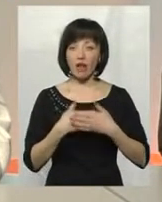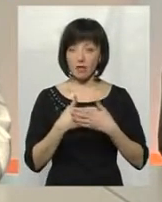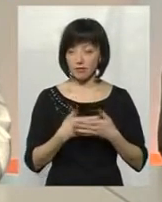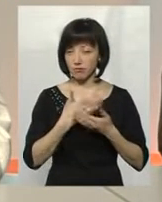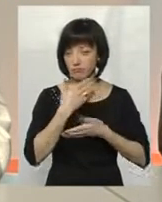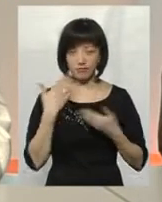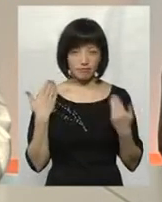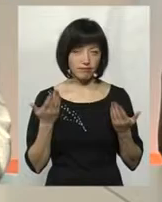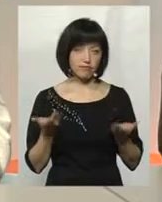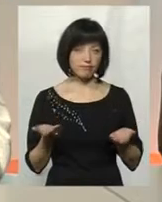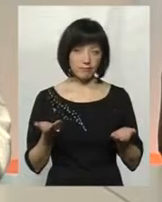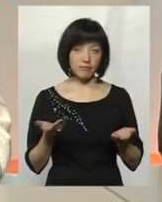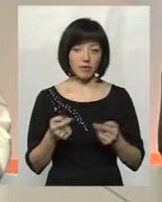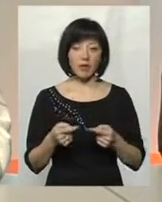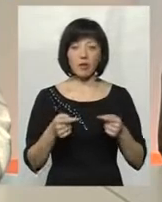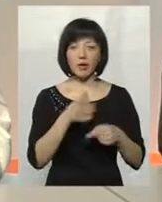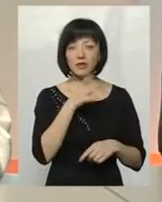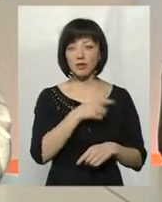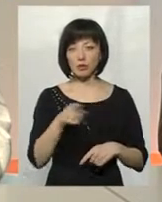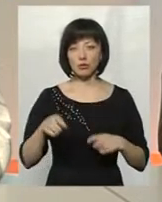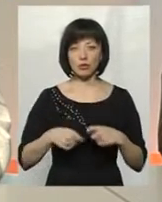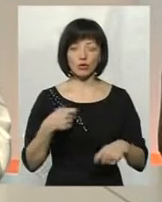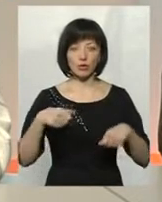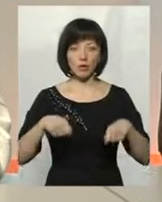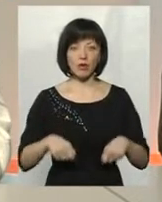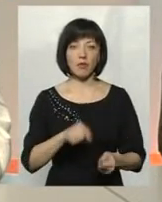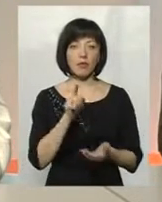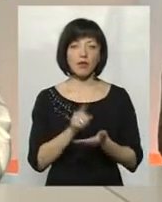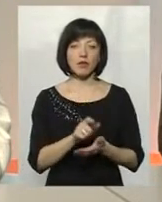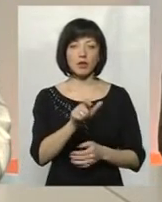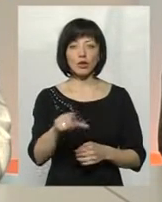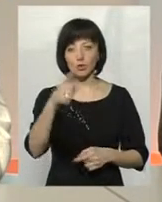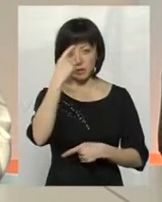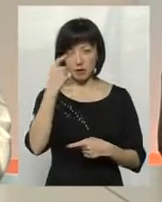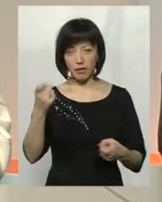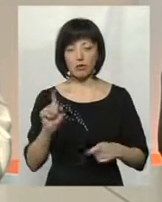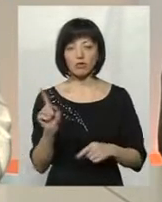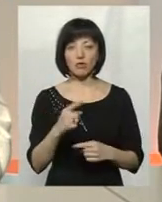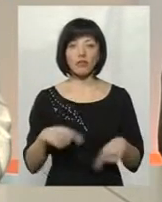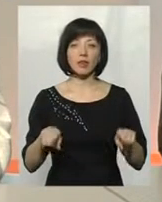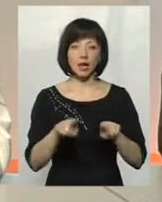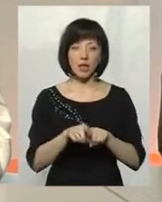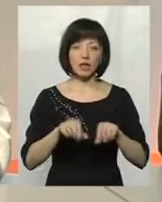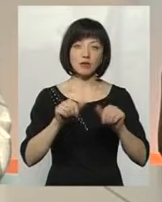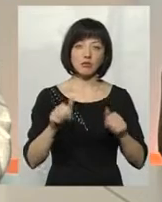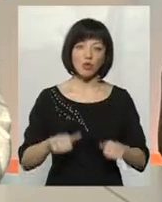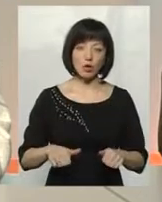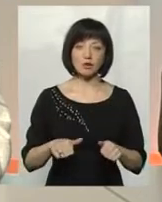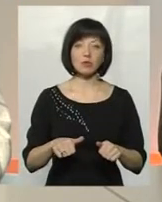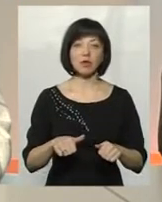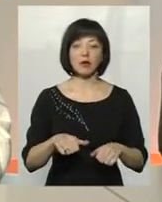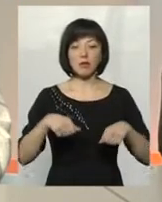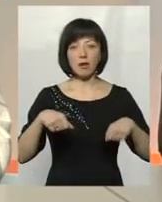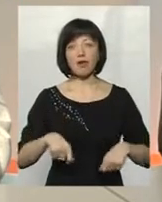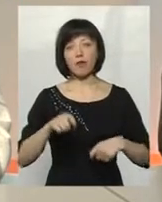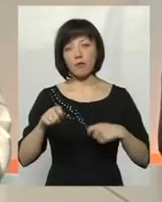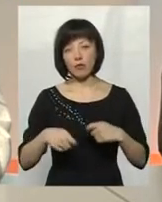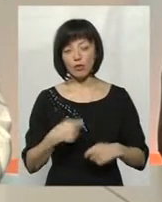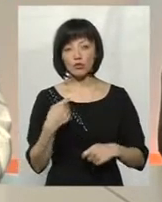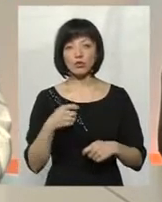виявляється, в певний час порушуються права. Тобто повинні люди заявляти, що в такий-то спосіб їх права порушуються